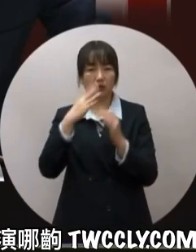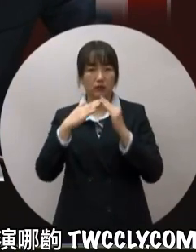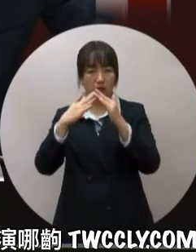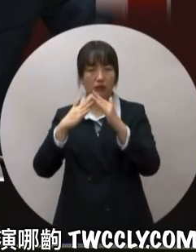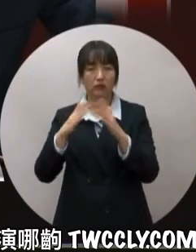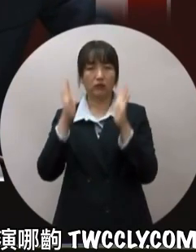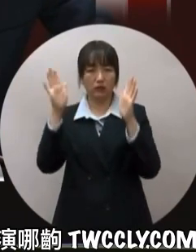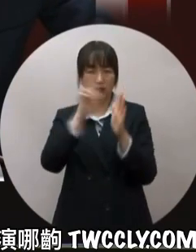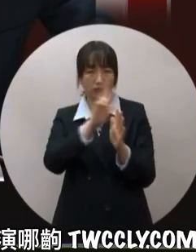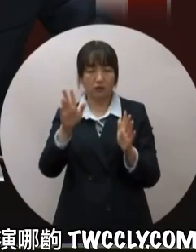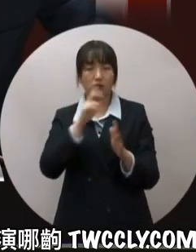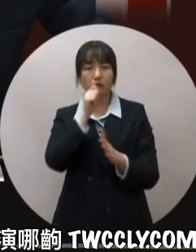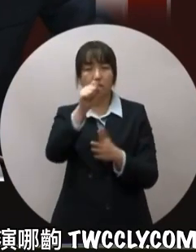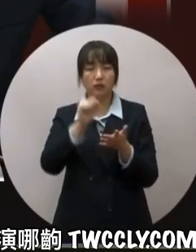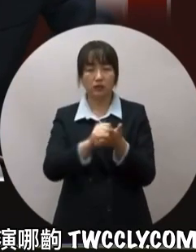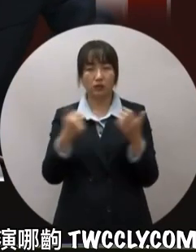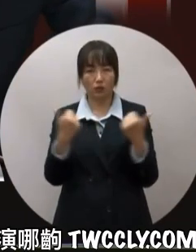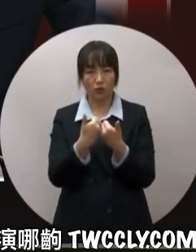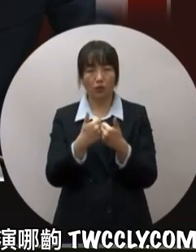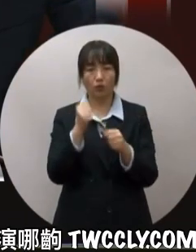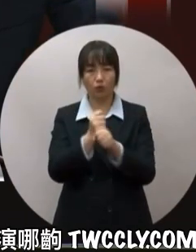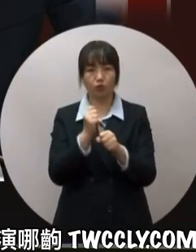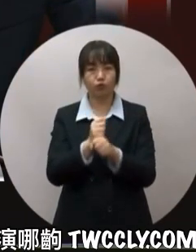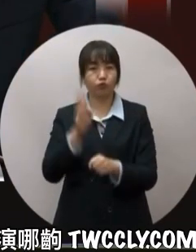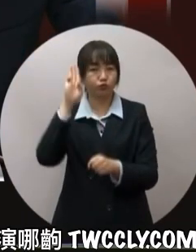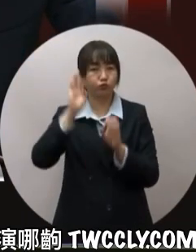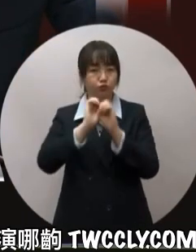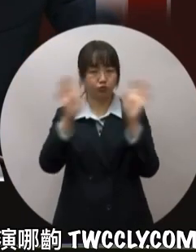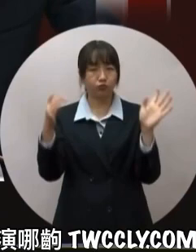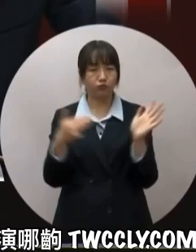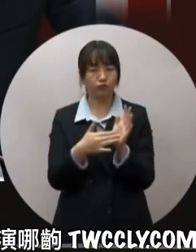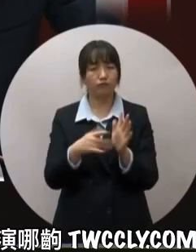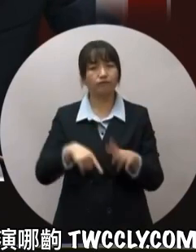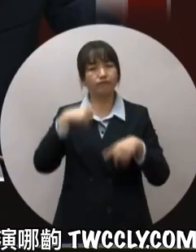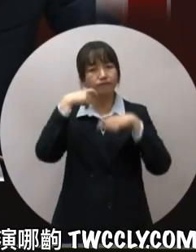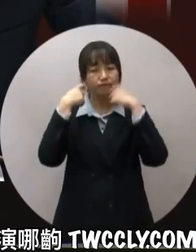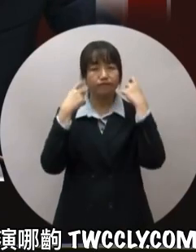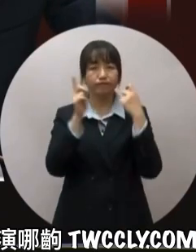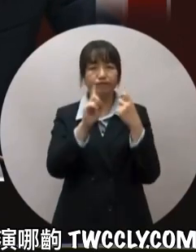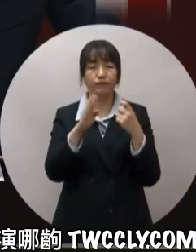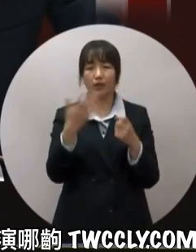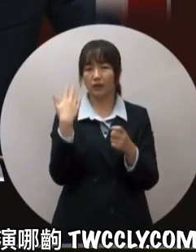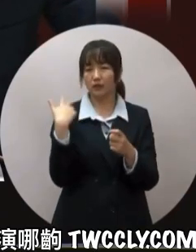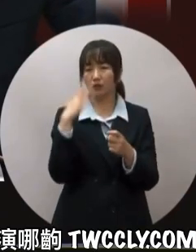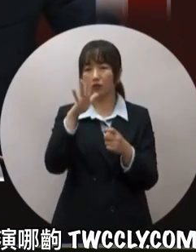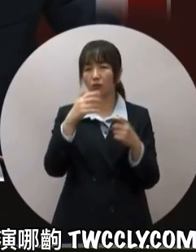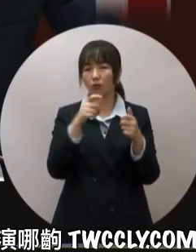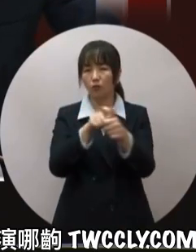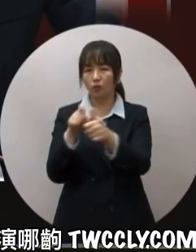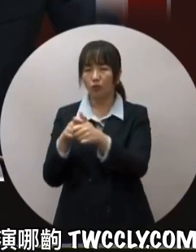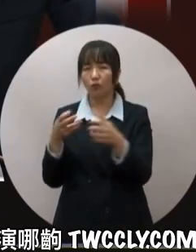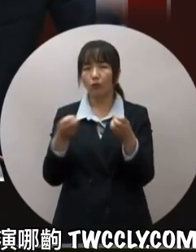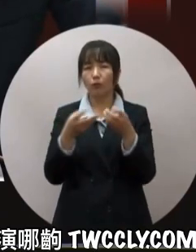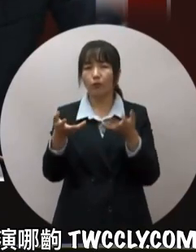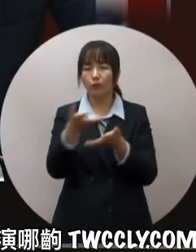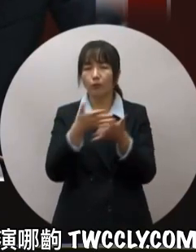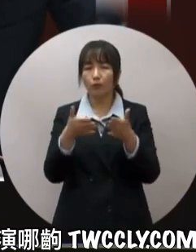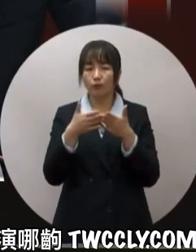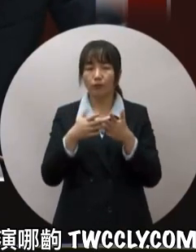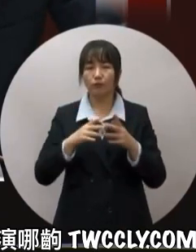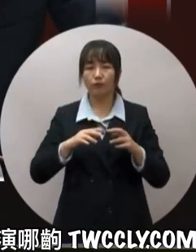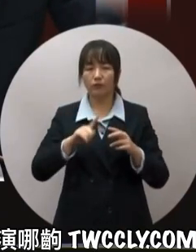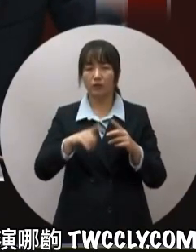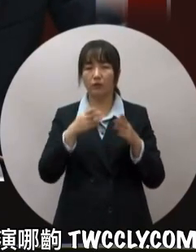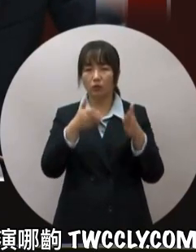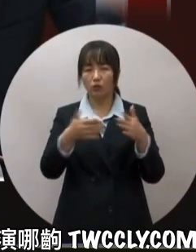式的記者會做了許多的這個工作的宣示之後那我好奇因為之前有幾個議題還要在溝通我想請教